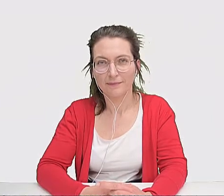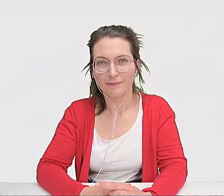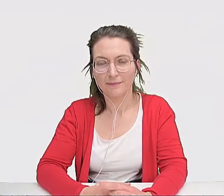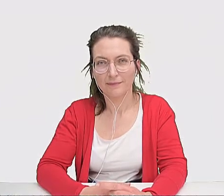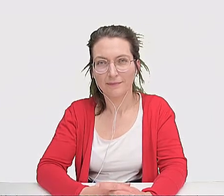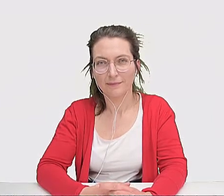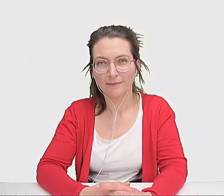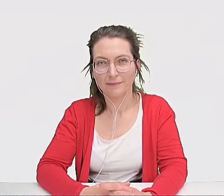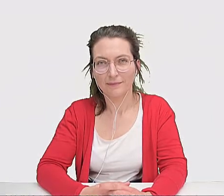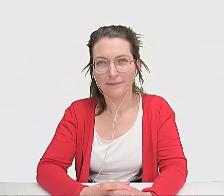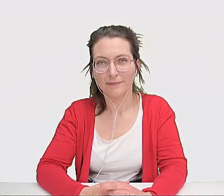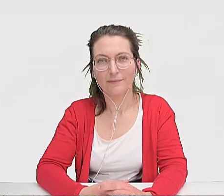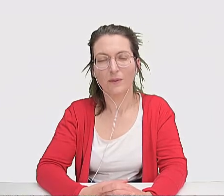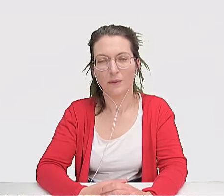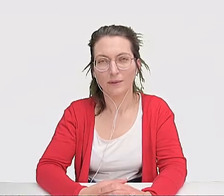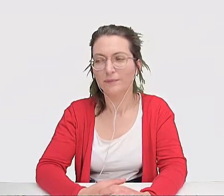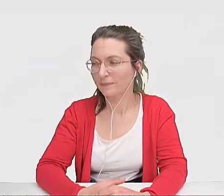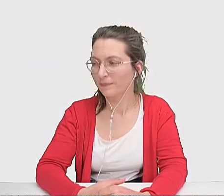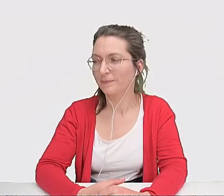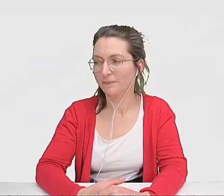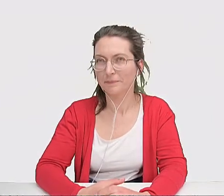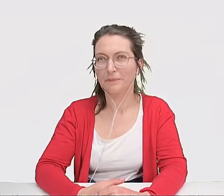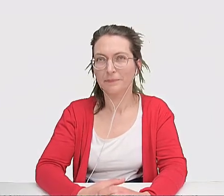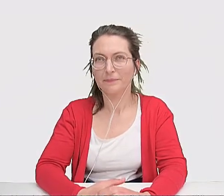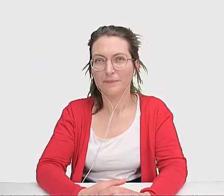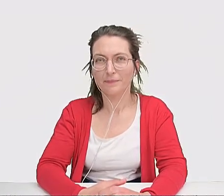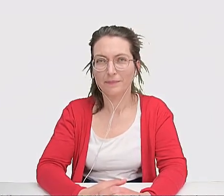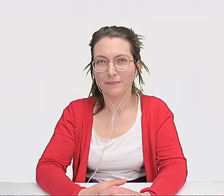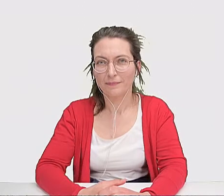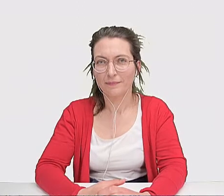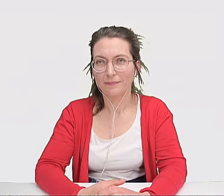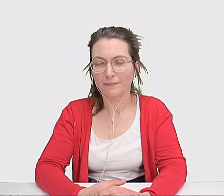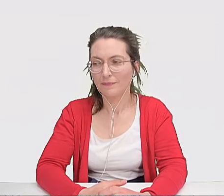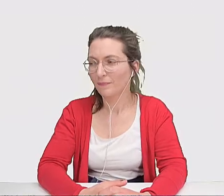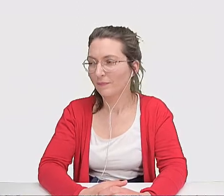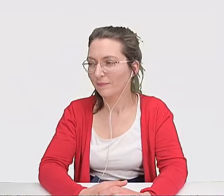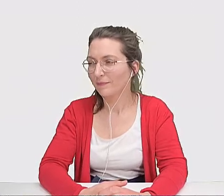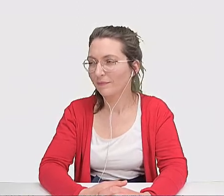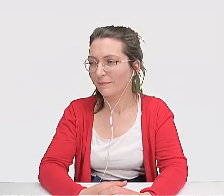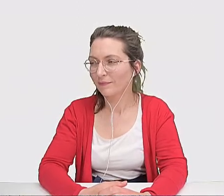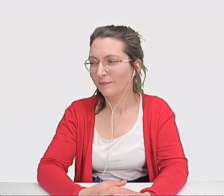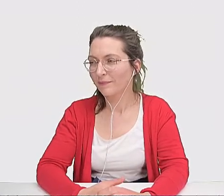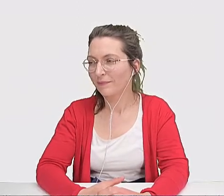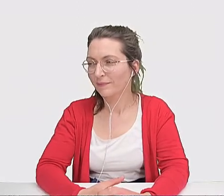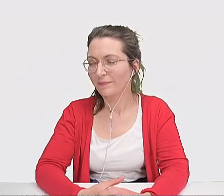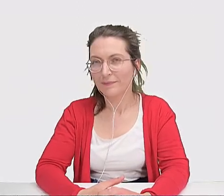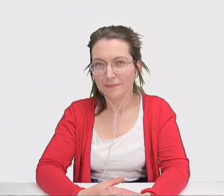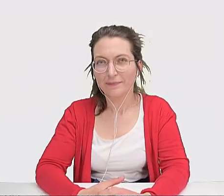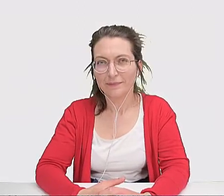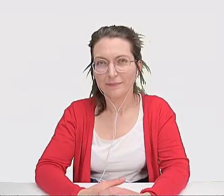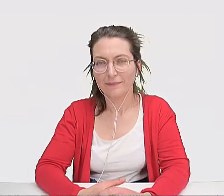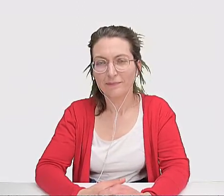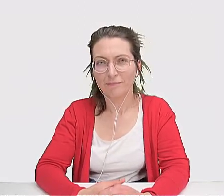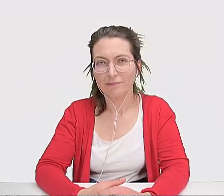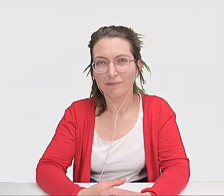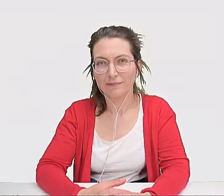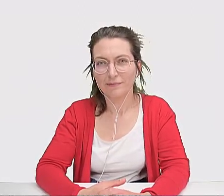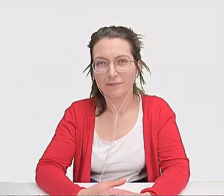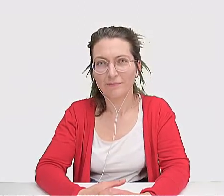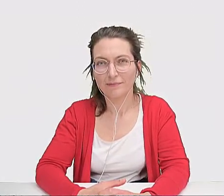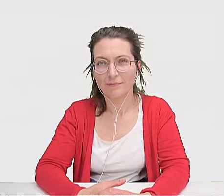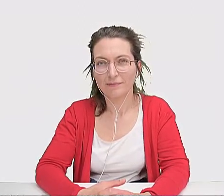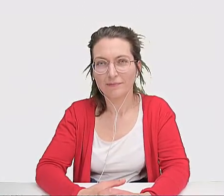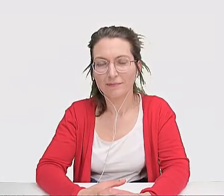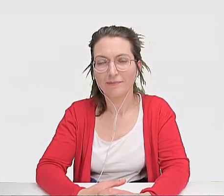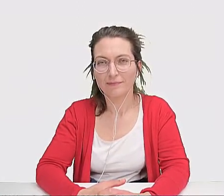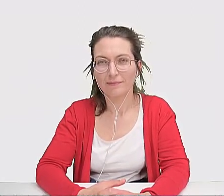ihrem russischsprachigen Bereich mit vielen Ländern aus dem Bereich auch stark vertreten. Also das macht auch richtig Spaß, mit denen immer wieder neue Ideen auch mitzubekommen,